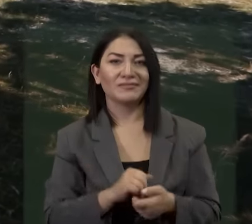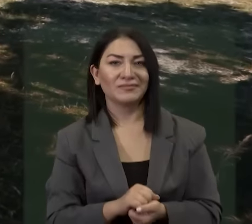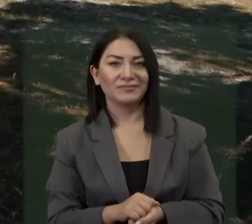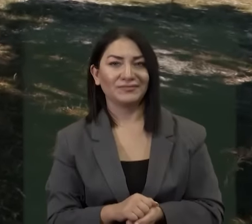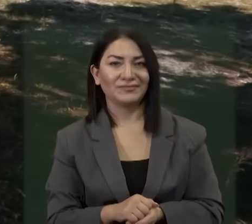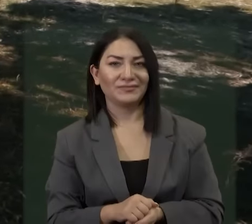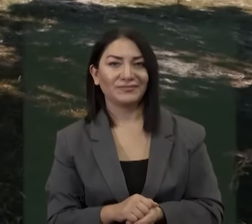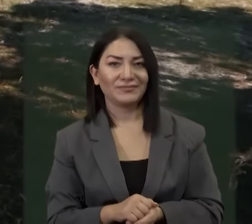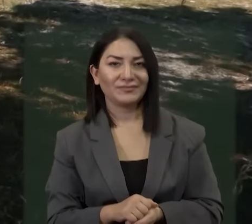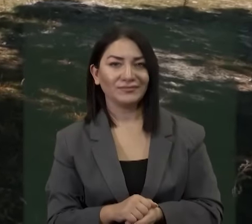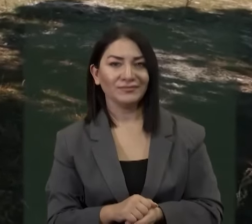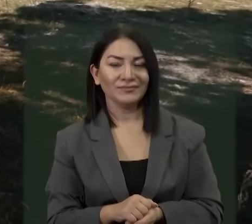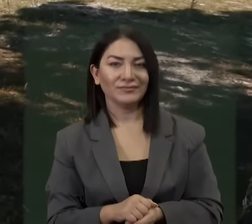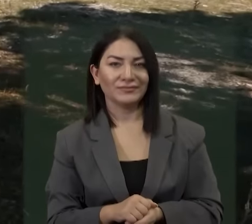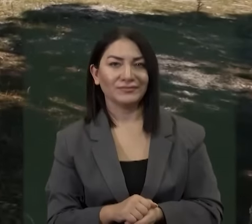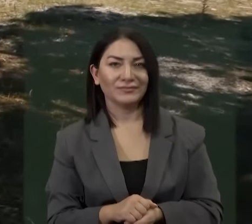Լավ։